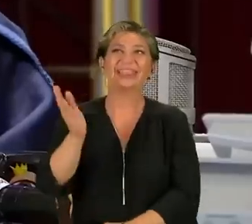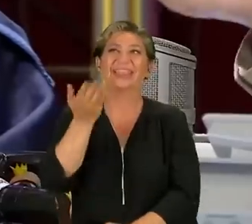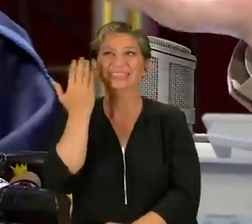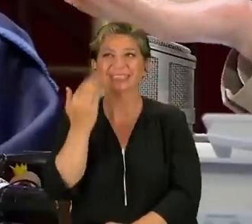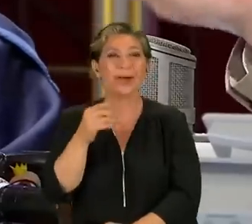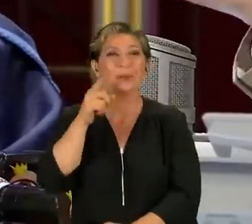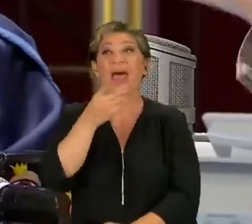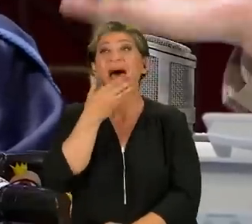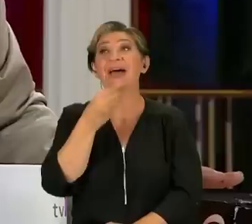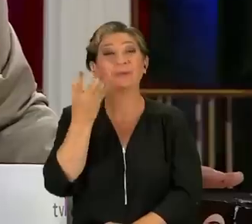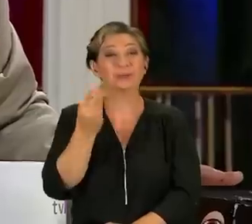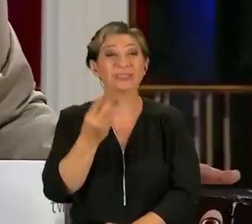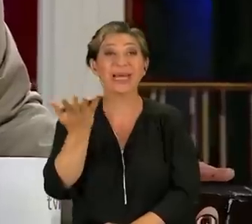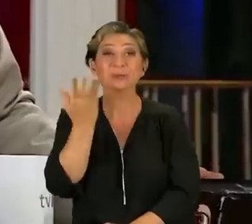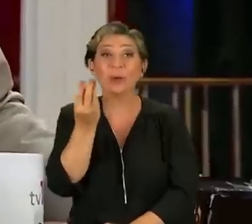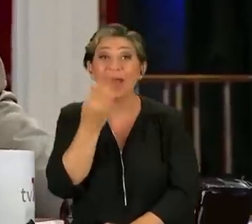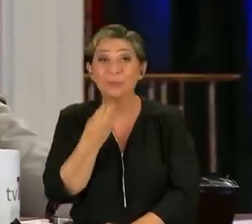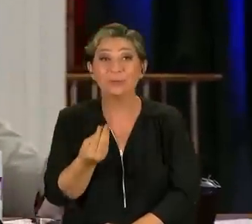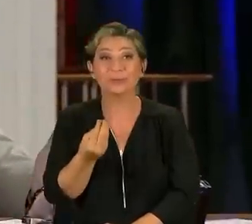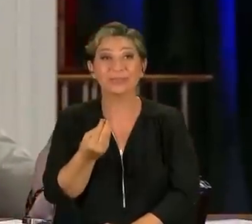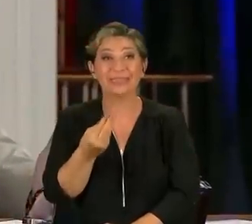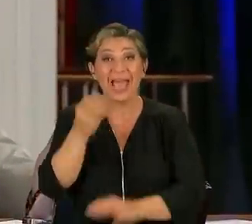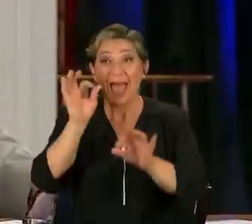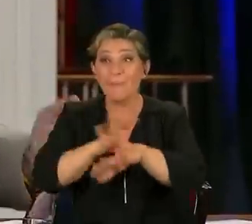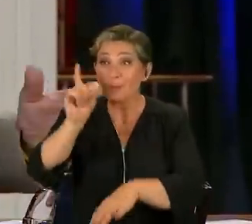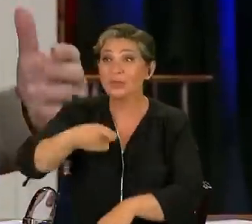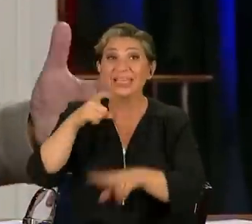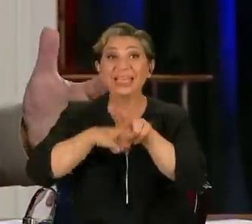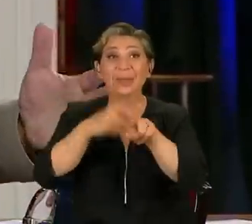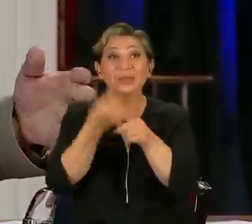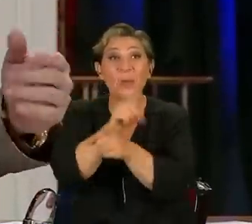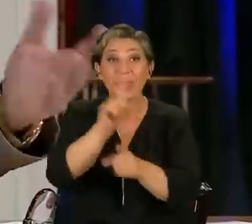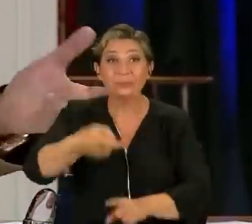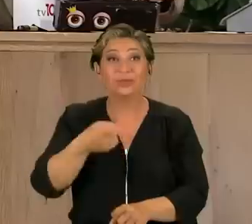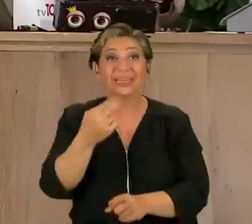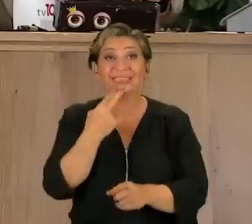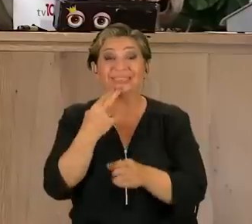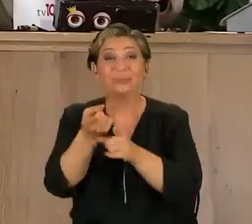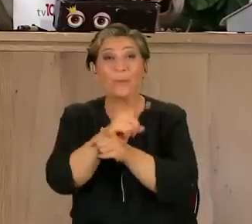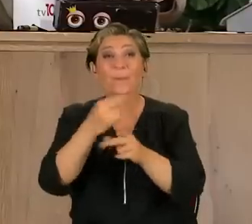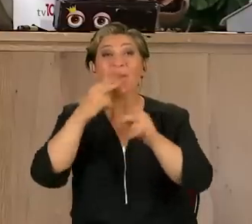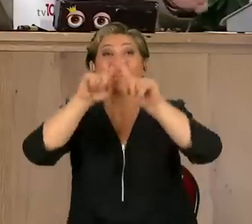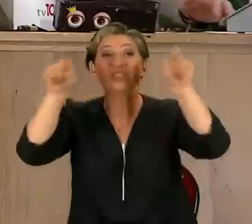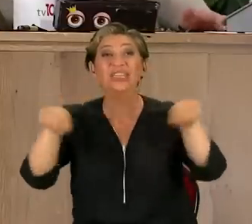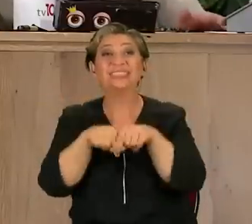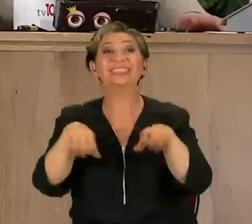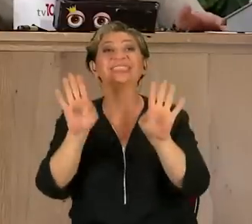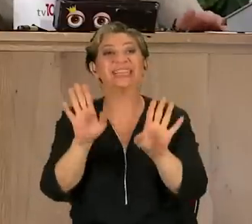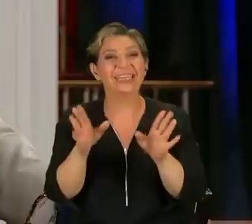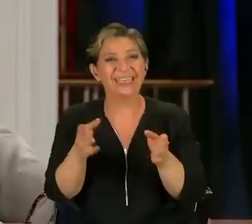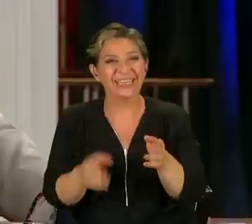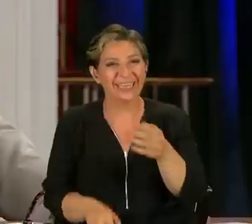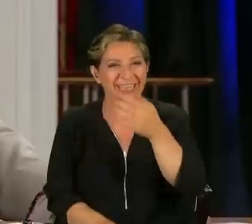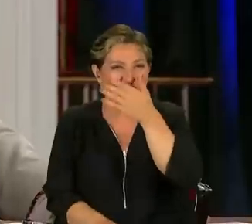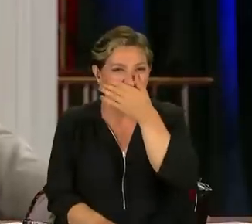Neyse. Bu da ayıp olur. Daha çok ayıp olur bu. Bu da hemen bulun. Ya bu daha çok ayıp olur. Kızın soyadı penceresi değil. Hanımefendinin